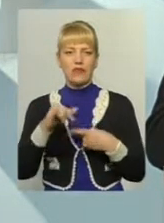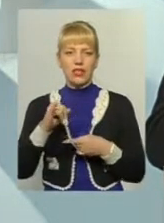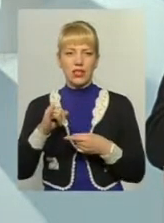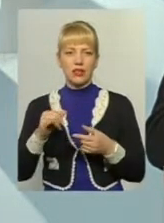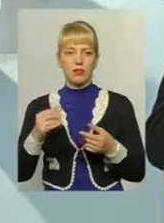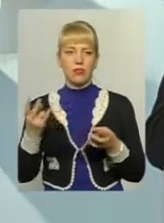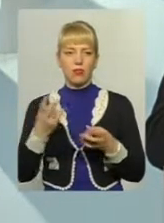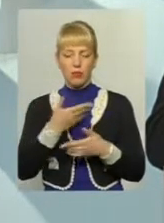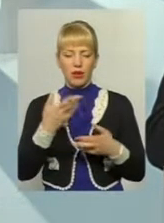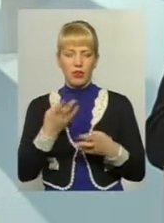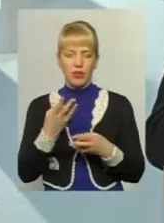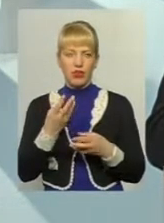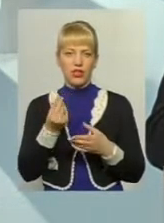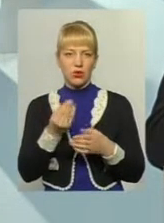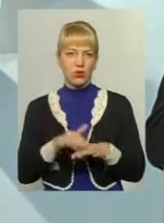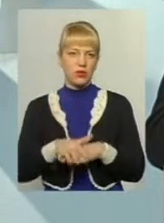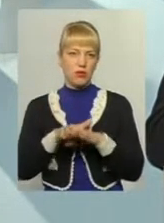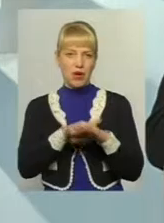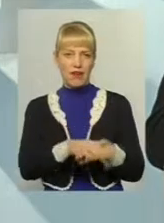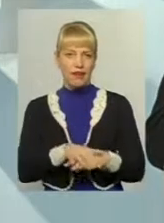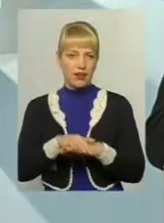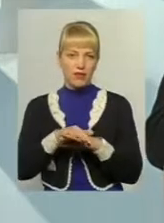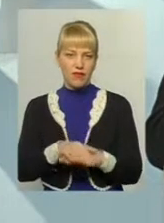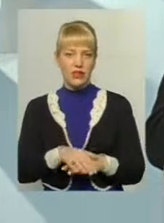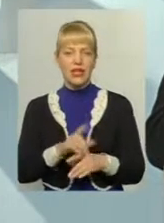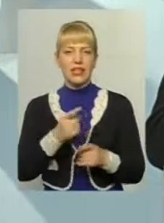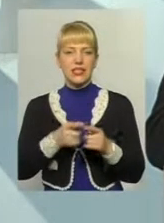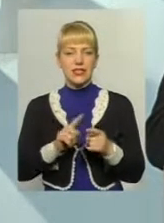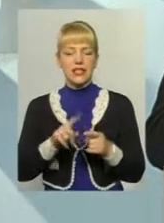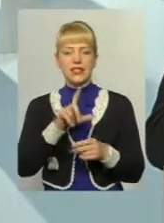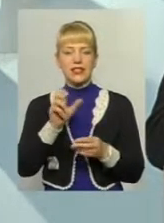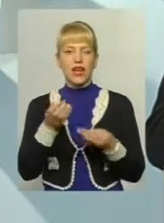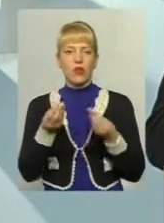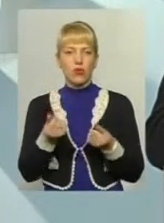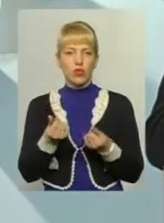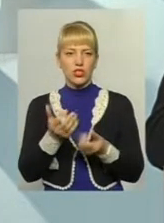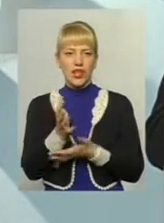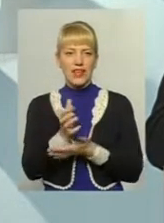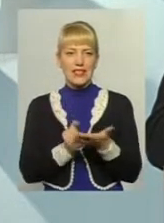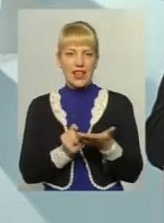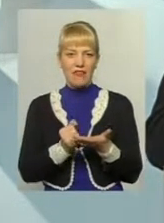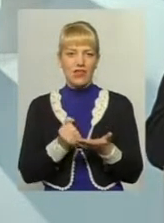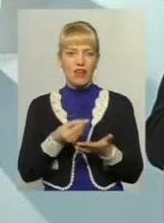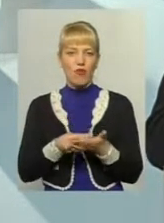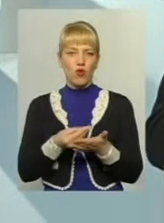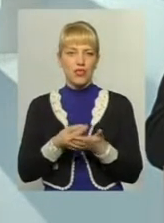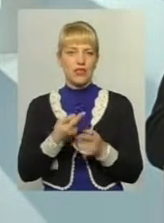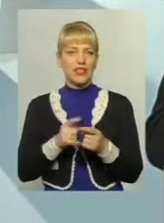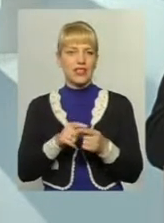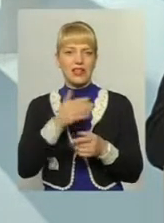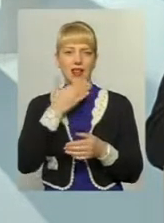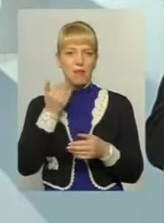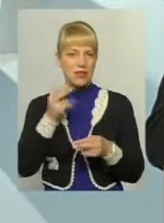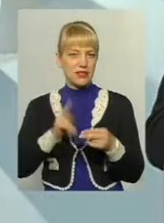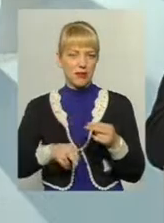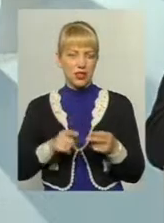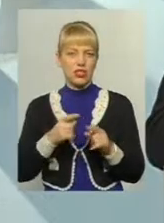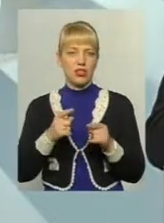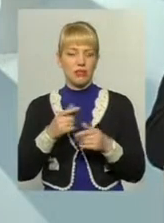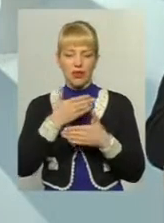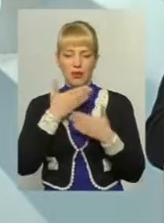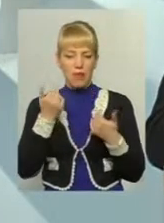десь в першій, другій декаді, до 10-20 числа наступного місяця за звітним. Відповідно, утворюється касовий